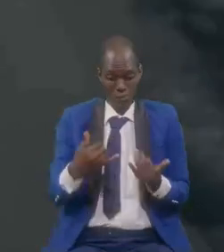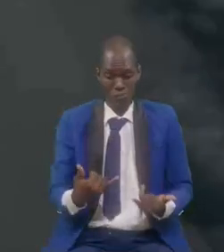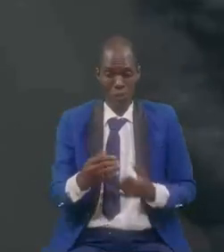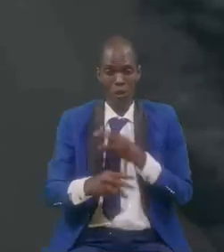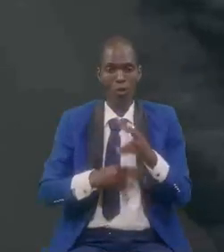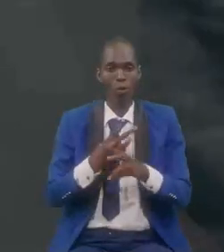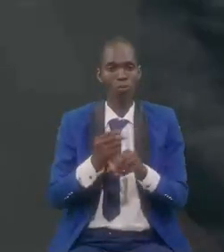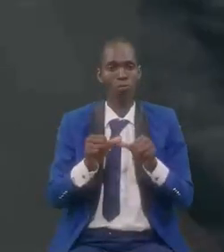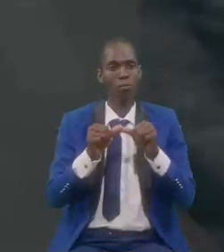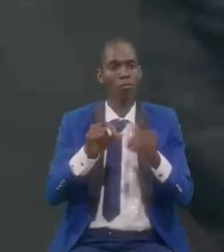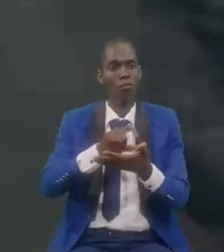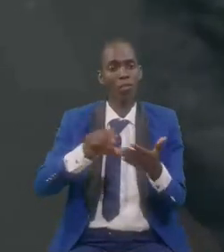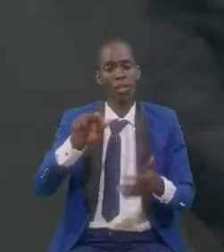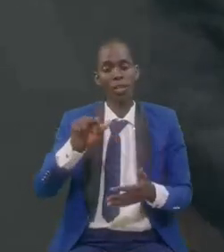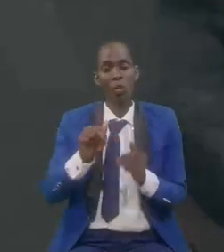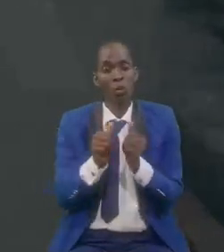Verset 13.